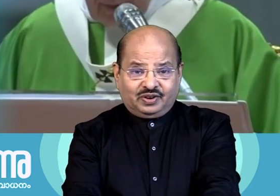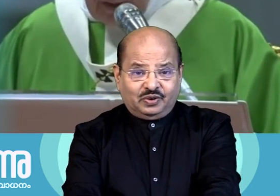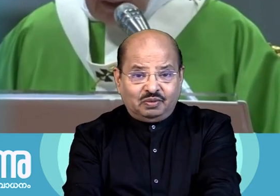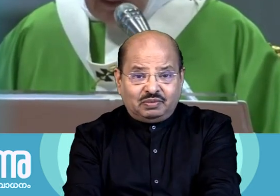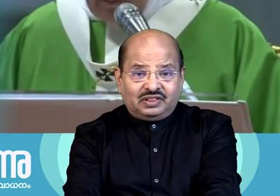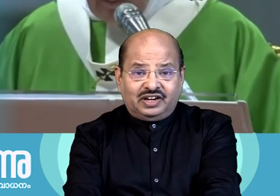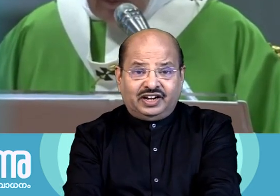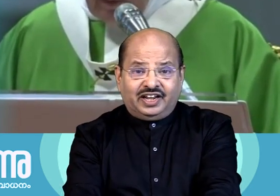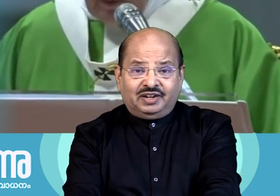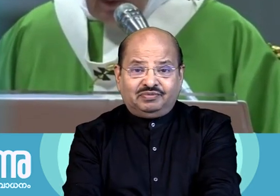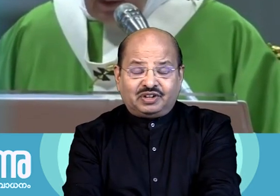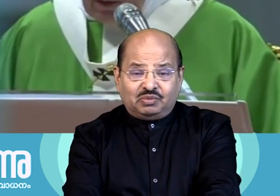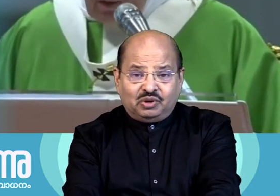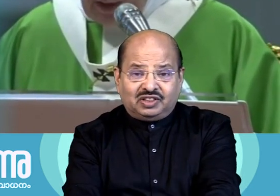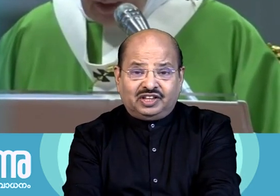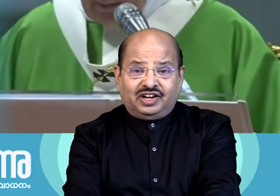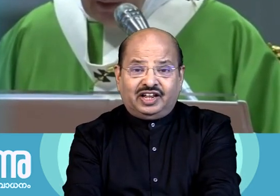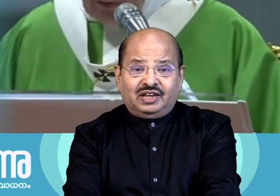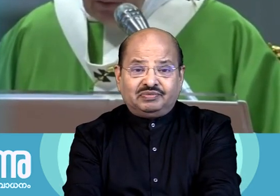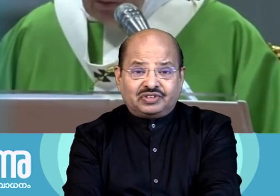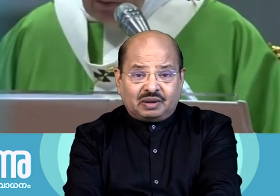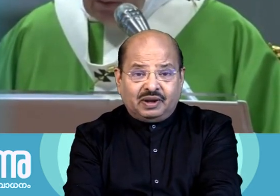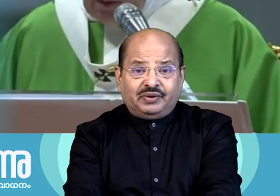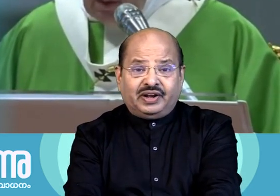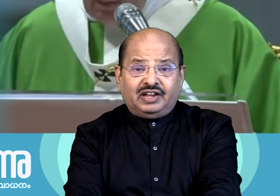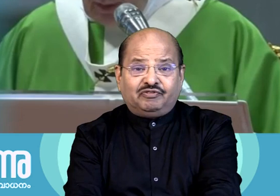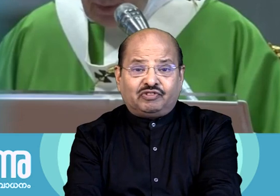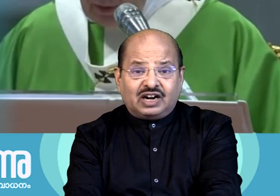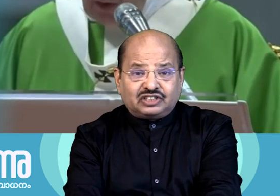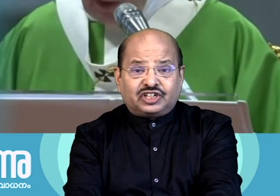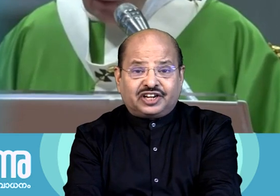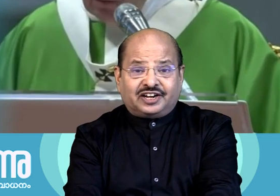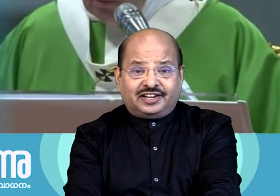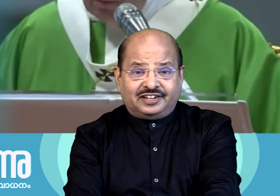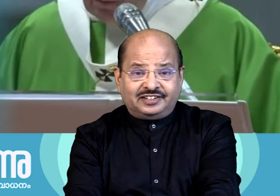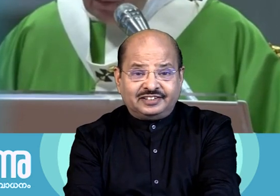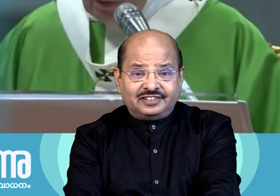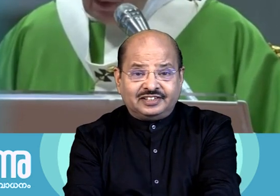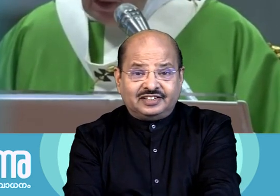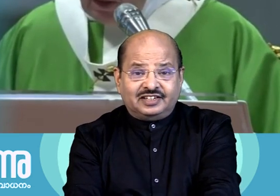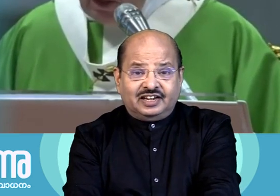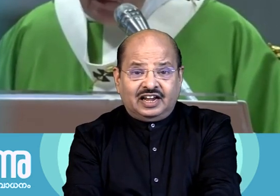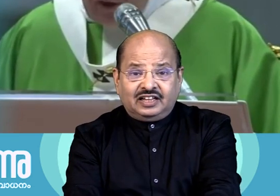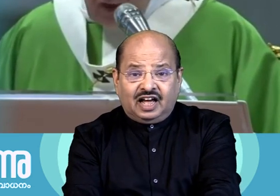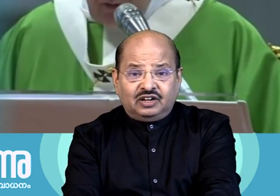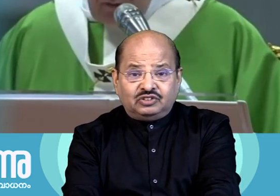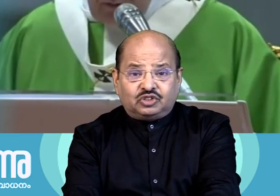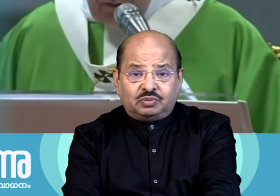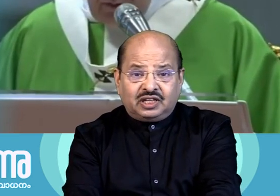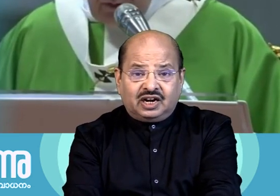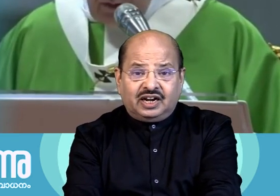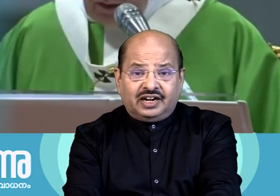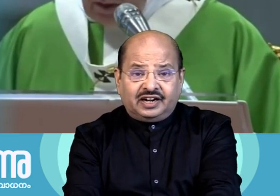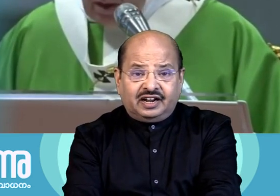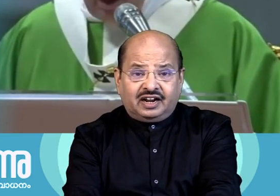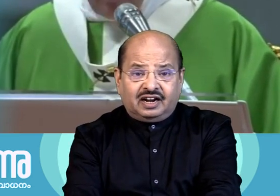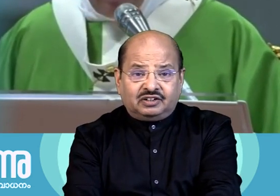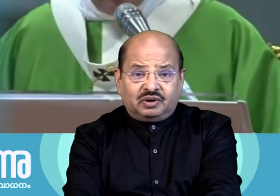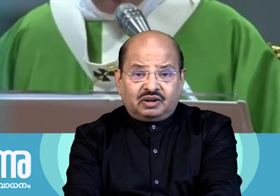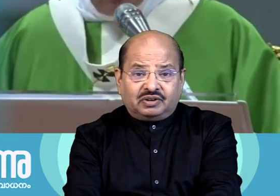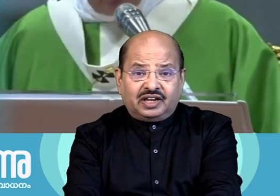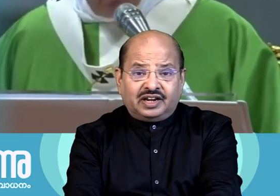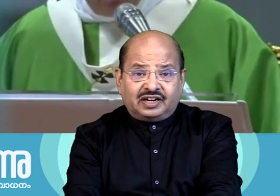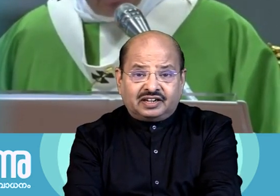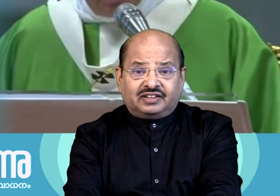മുതിർന്നവരോടൊപ്പം കുടുംബത്തിൻ്റെയും സമൂഹത്തിൻ്റെയും സഭയുടെയും വളർച്ചയ്ക്കായി ഏതാനും ചുമതലകൾ